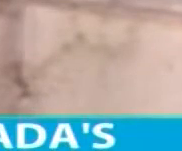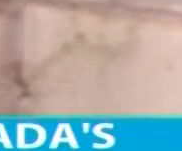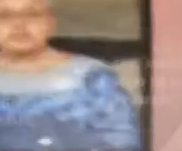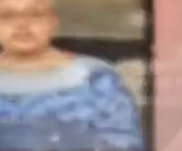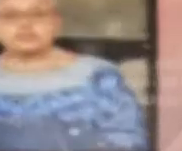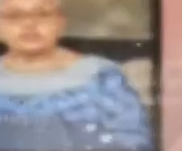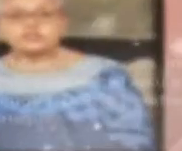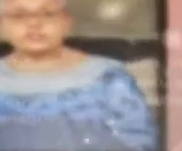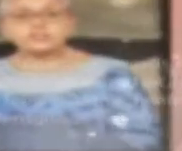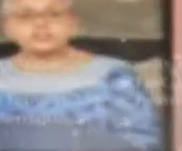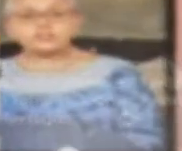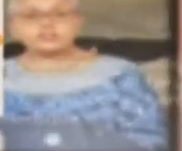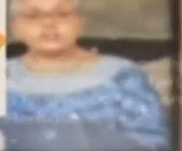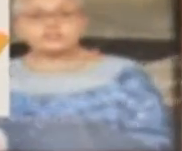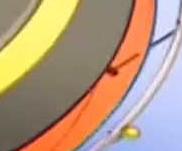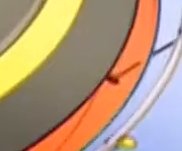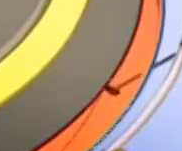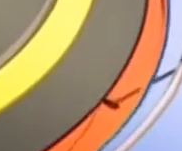that company.